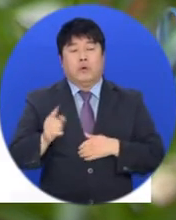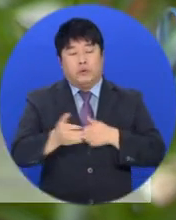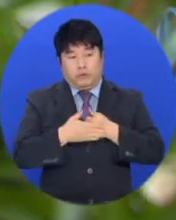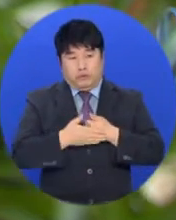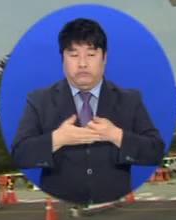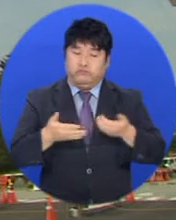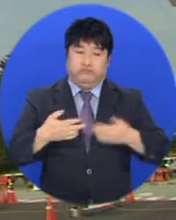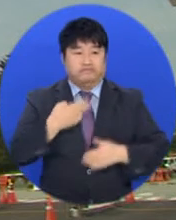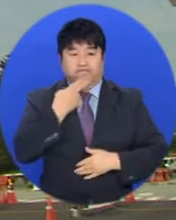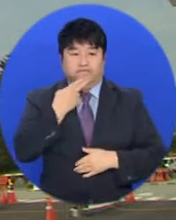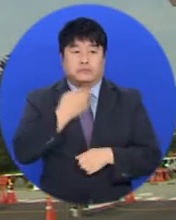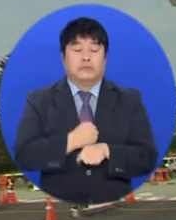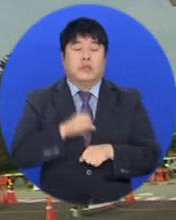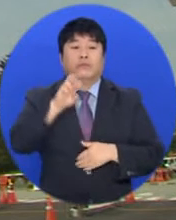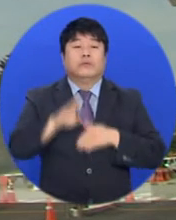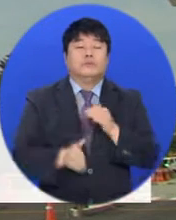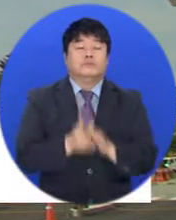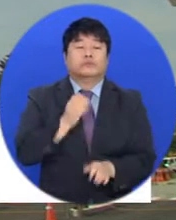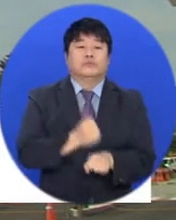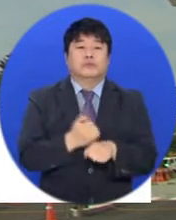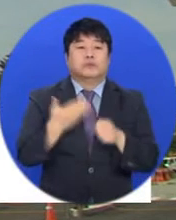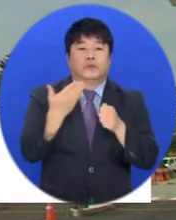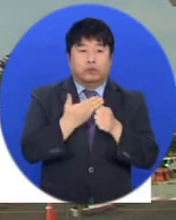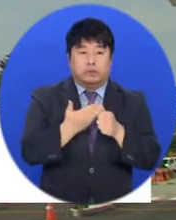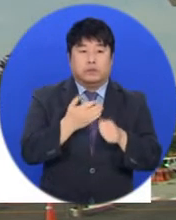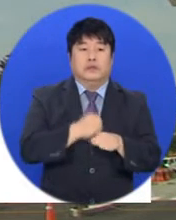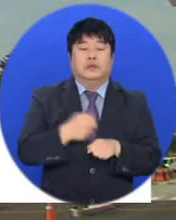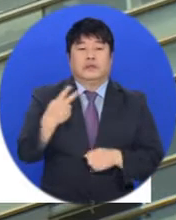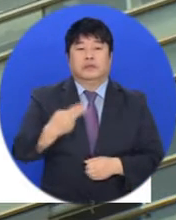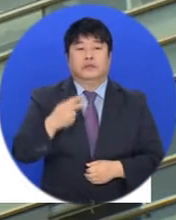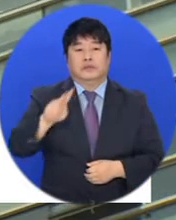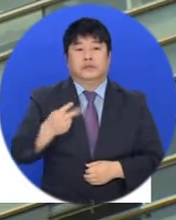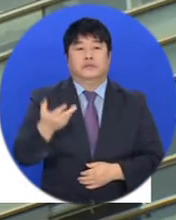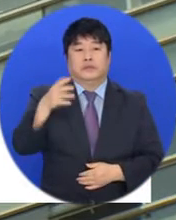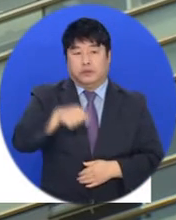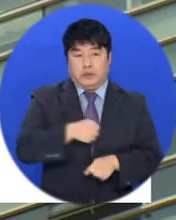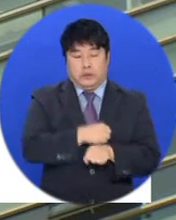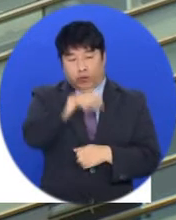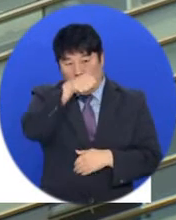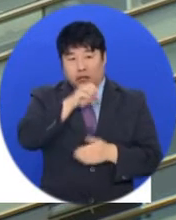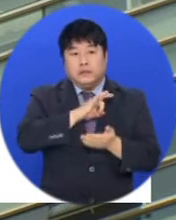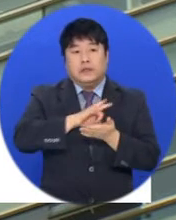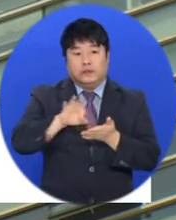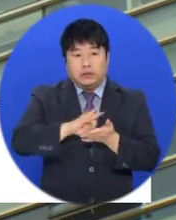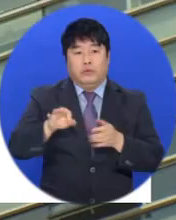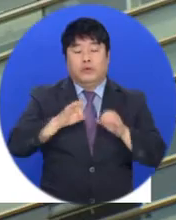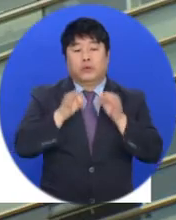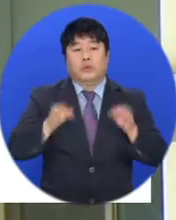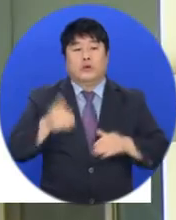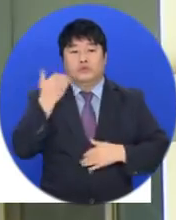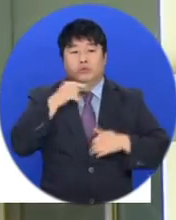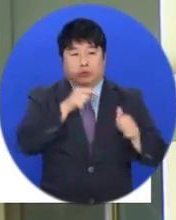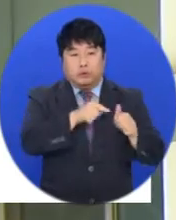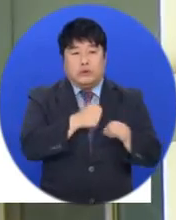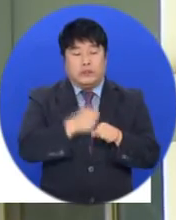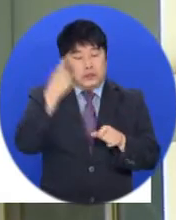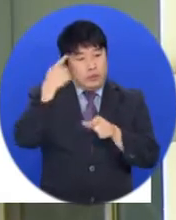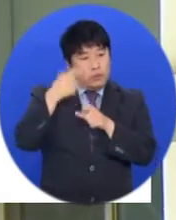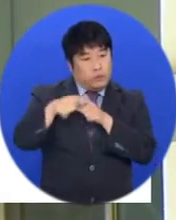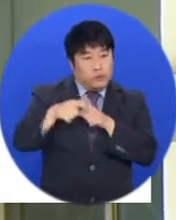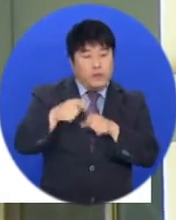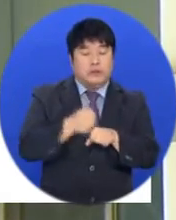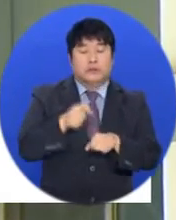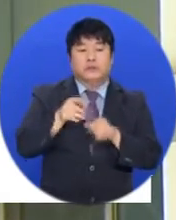게. 광주시는 9차에 걸쳐 총 2,200억 원의 예산을 집행하는 동안 누구를 대상으로 할지